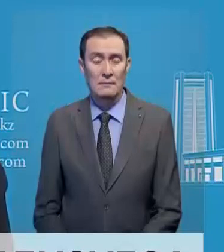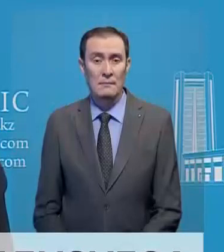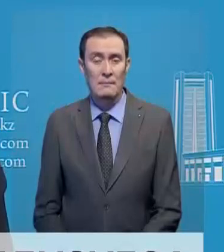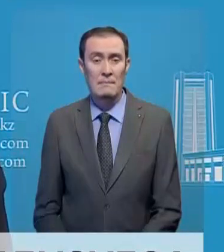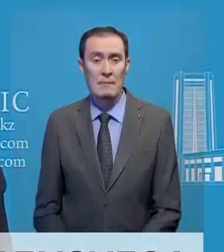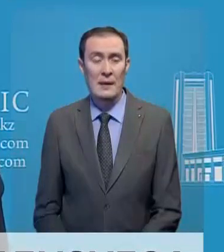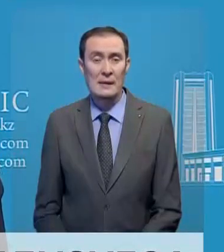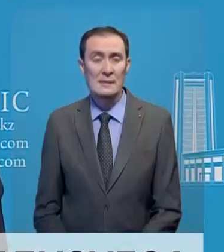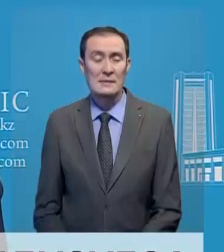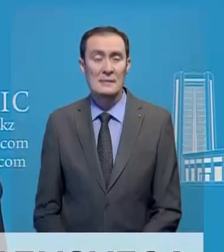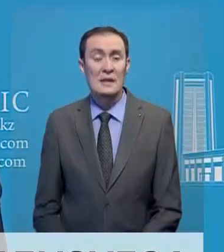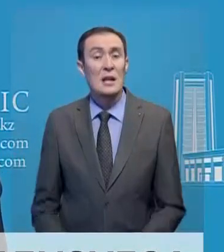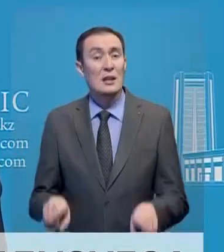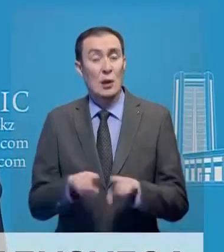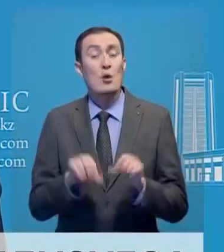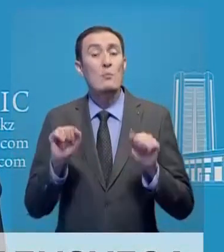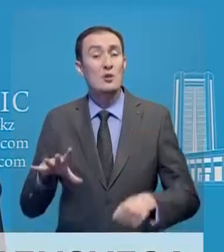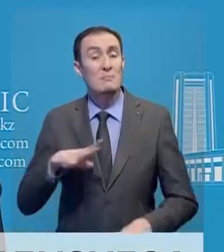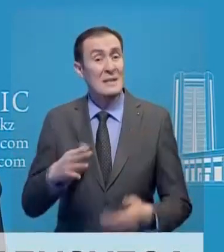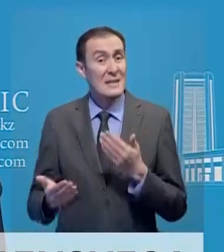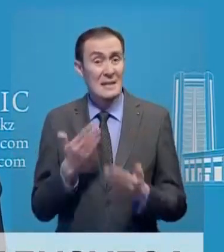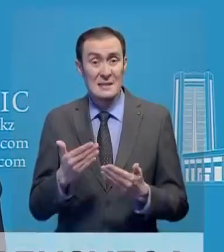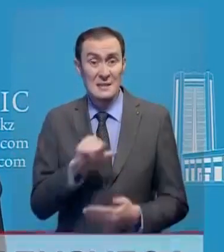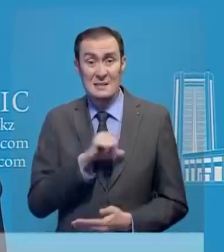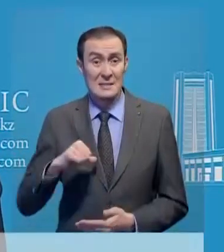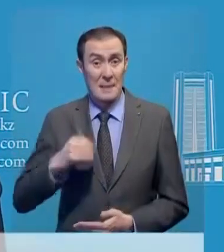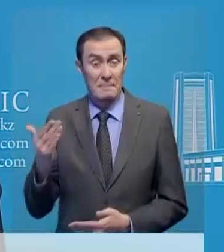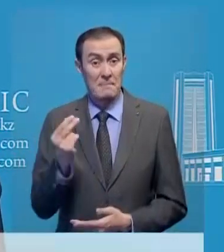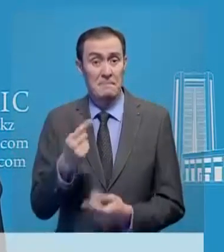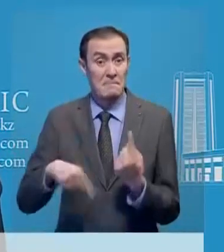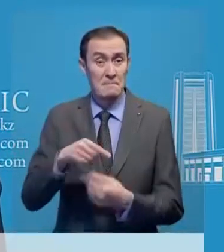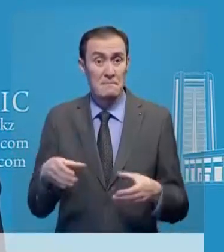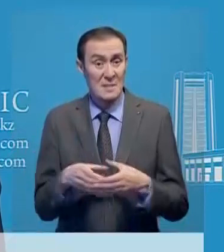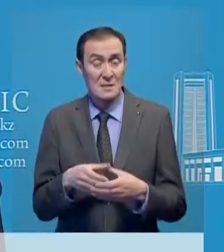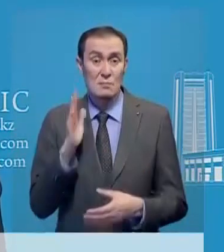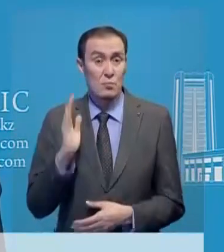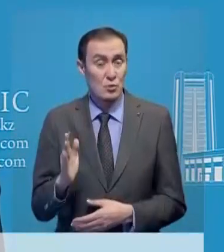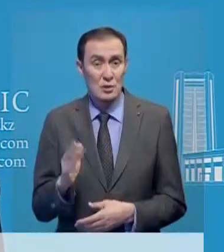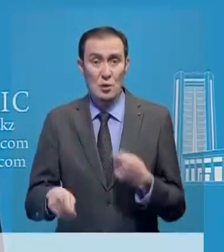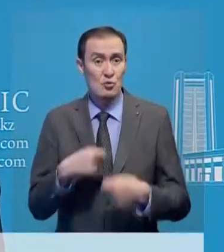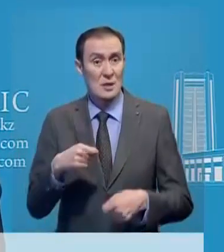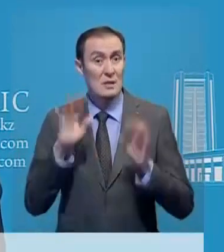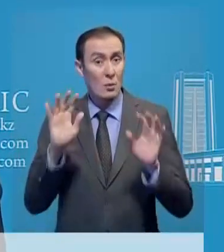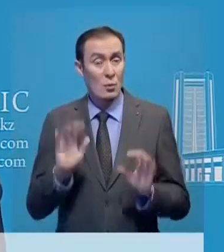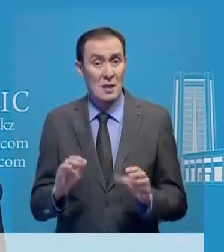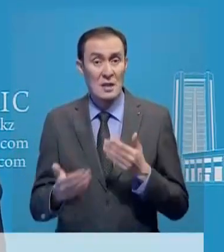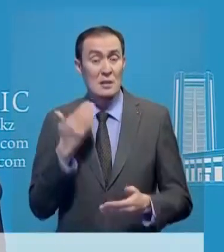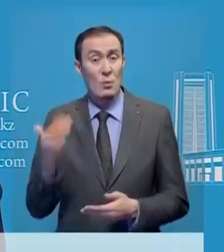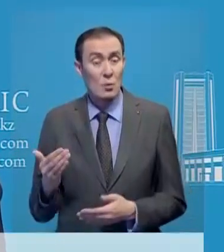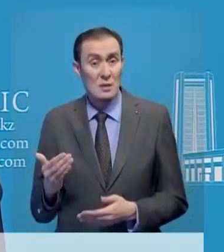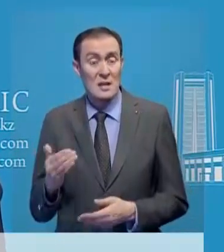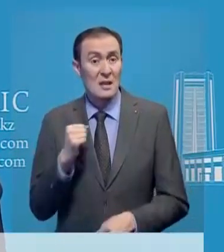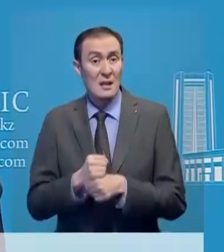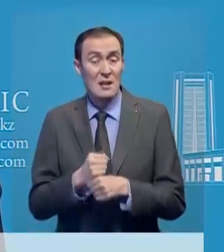Незваные гости могут быть, если объект, субъект бизнеса, грубо нарушает закон, если он принимает меры,